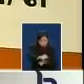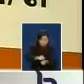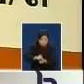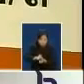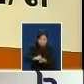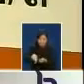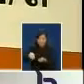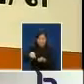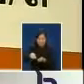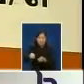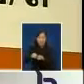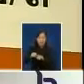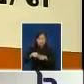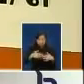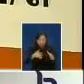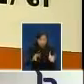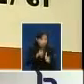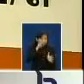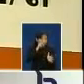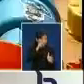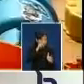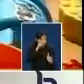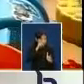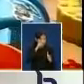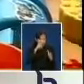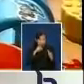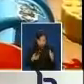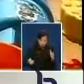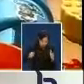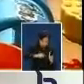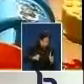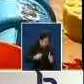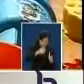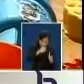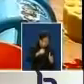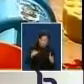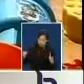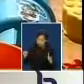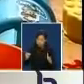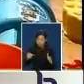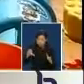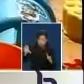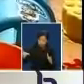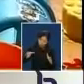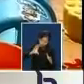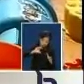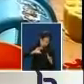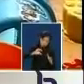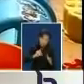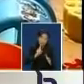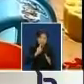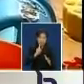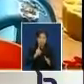นี่ก็มาผสม1:10น้ำ1:10ก็เช็ดถูเชื้อก็ตายหมดแล้วครับ อ๋อดังนั้นก็สามารถที่จะทำความสะอาดได้เอง